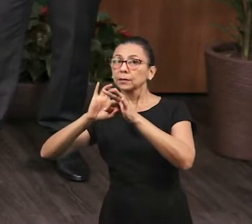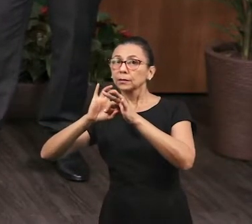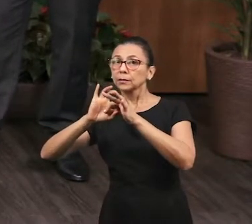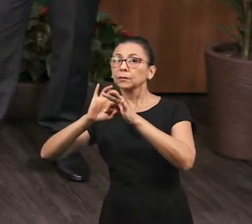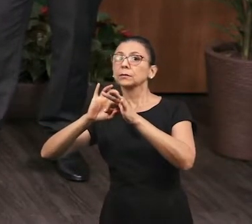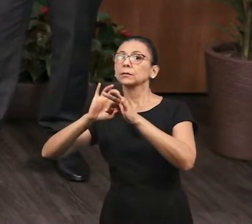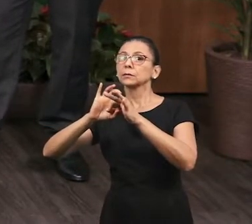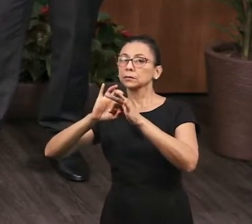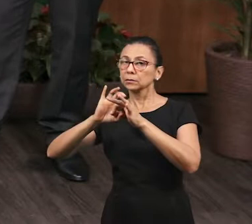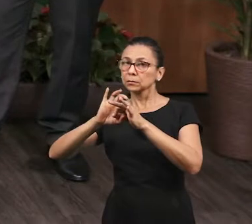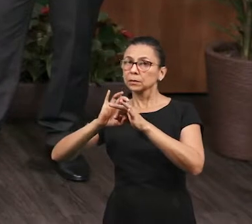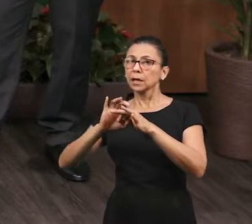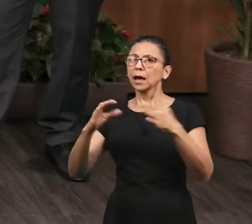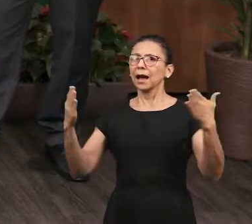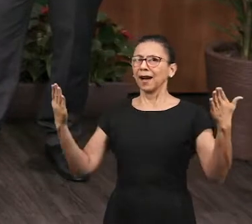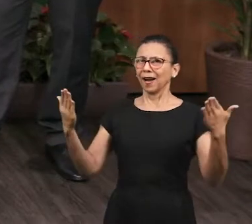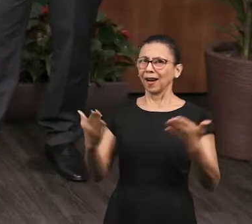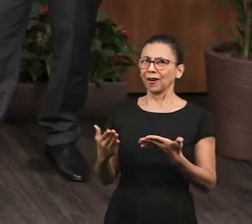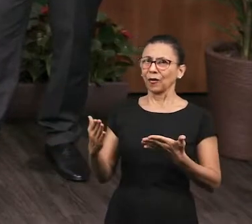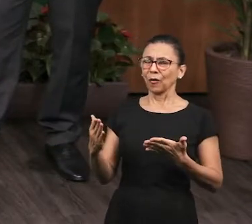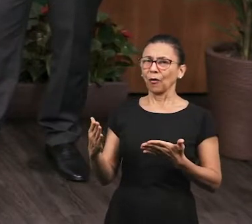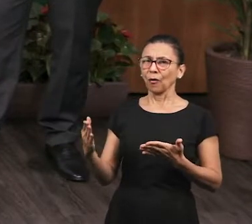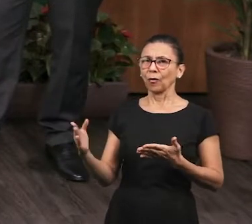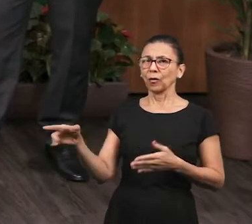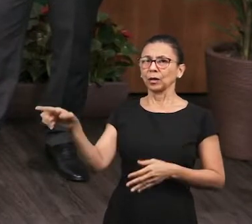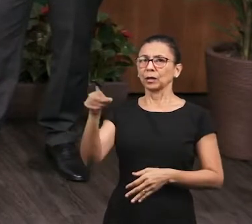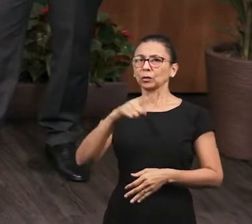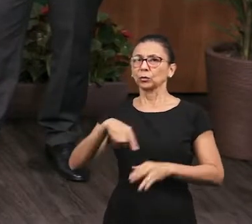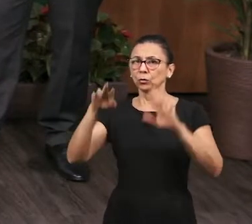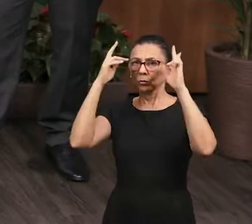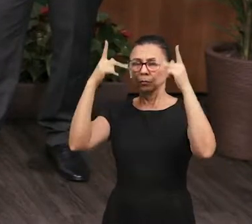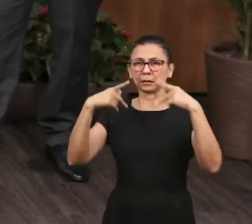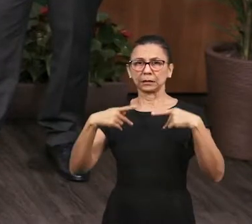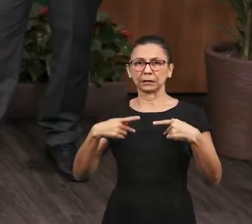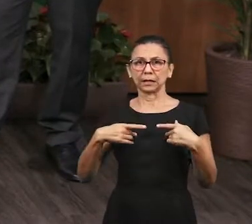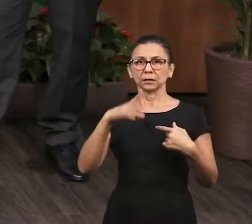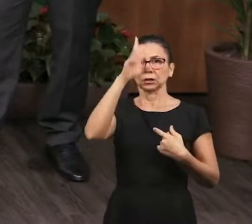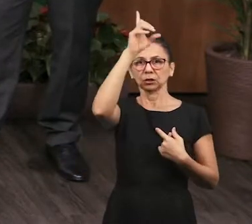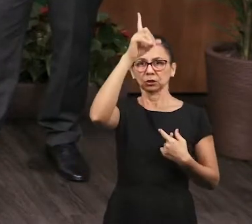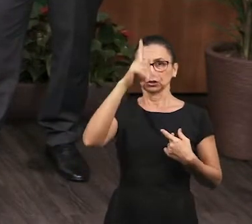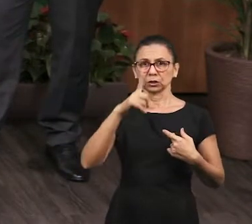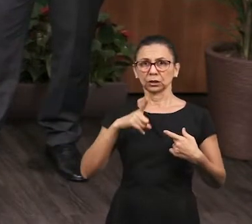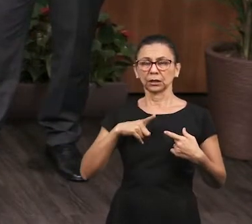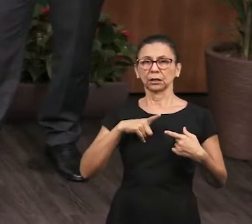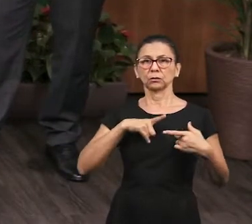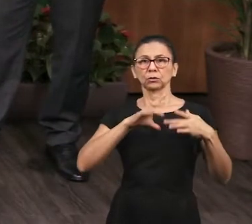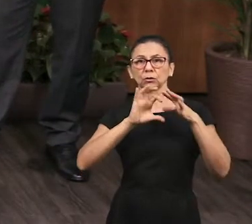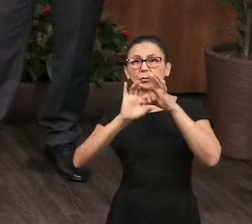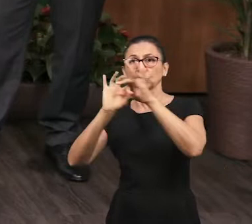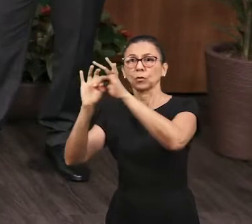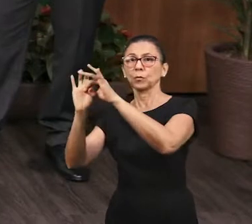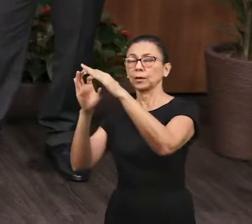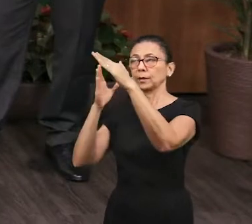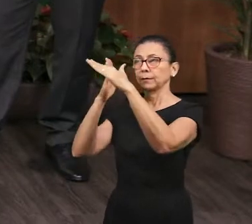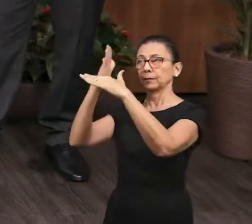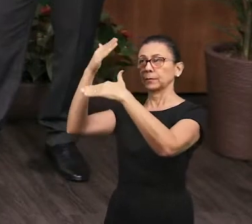Господа Иисуса. И теперь нет больше этого препятствия, и нет